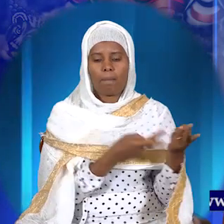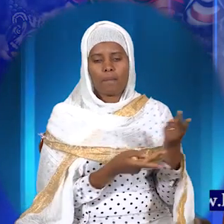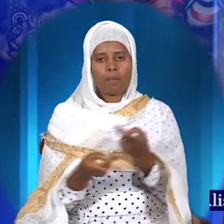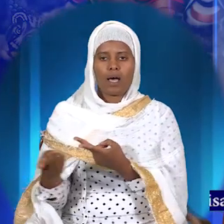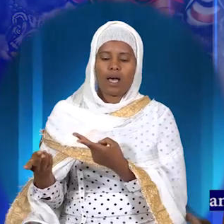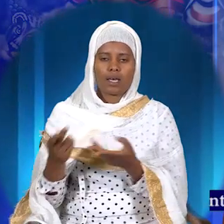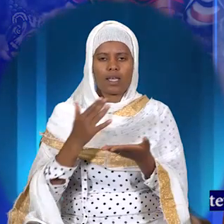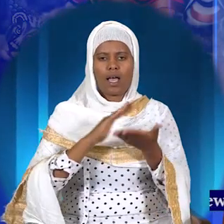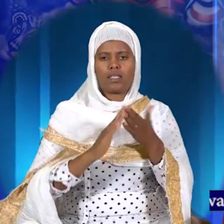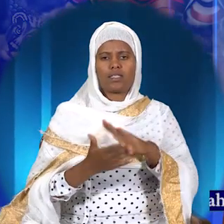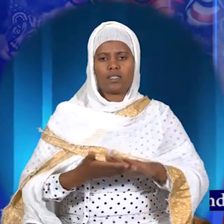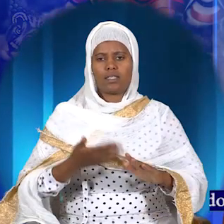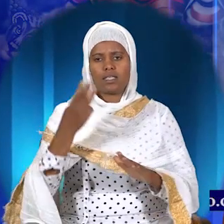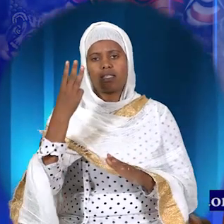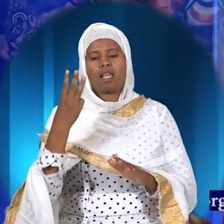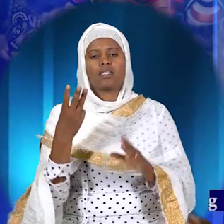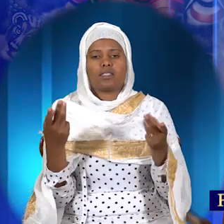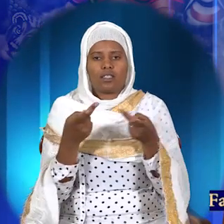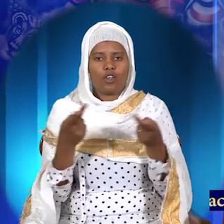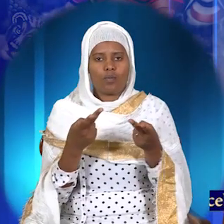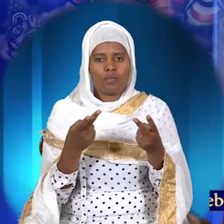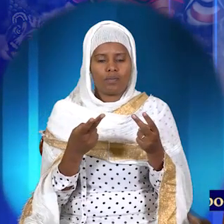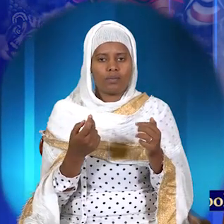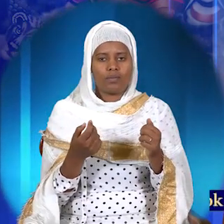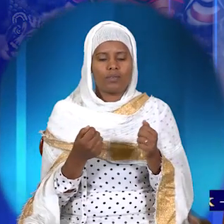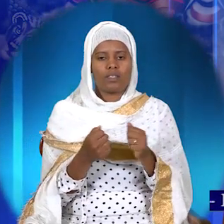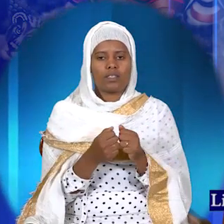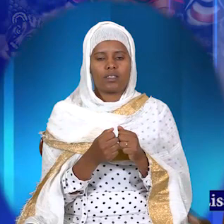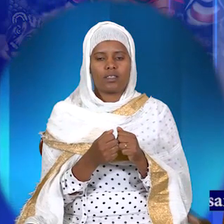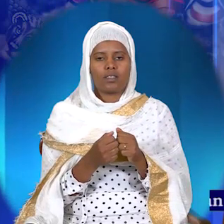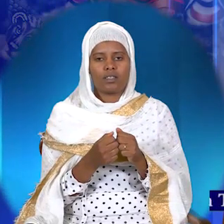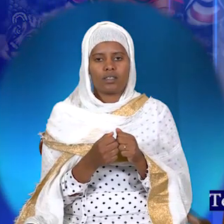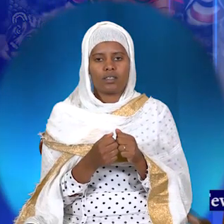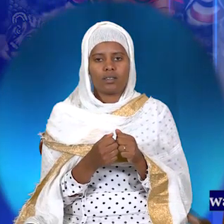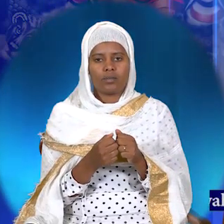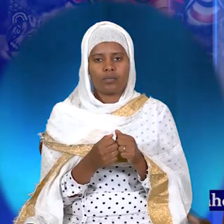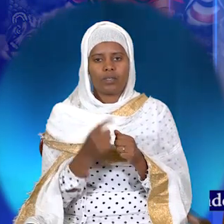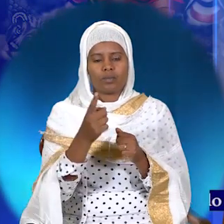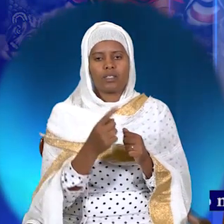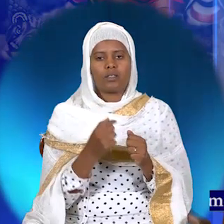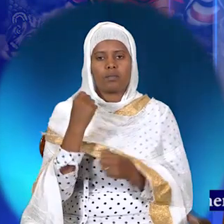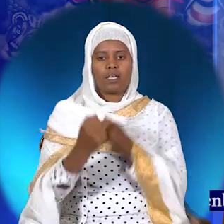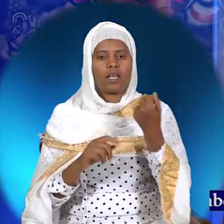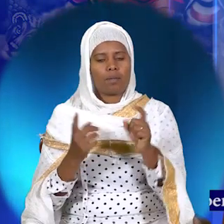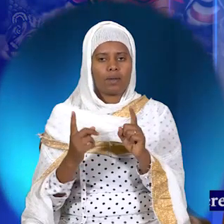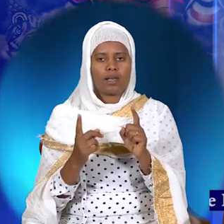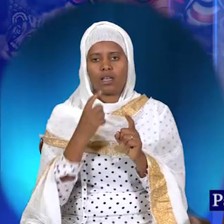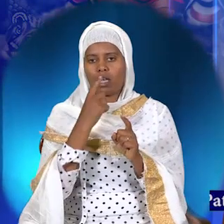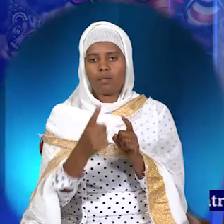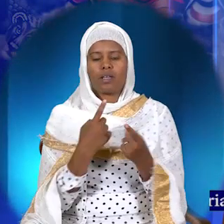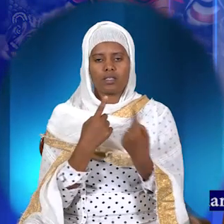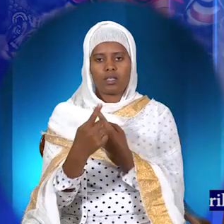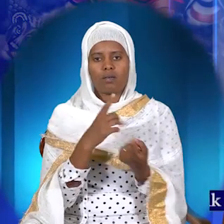بناي بحري حدنات حدا زخانو سلست آكالات يوم عبزي مكردام